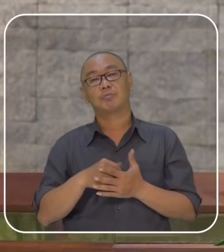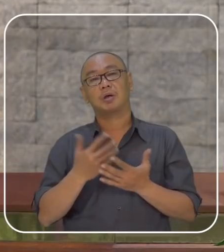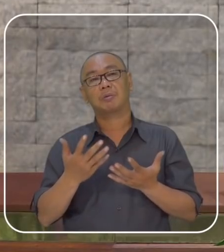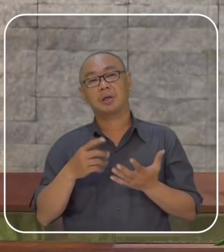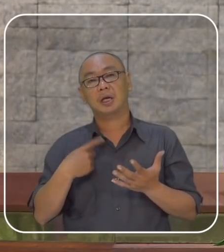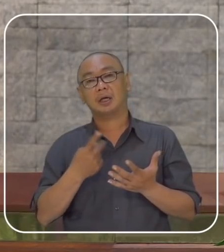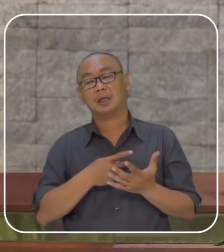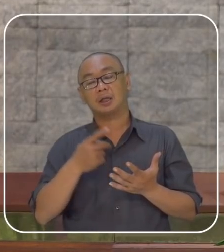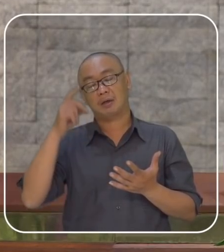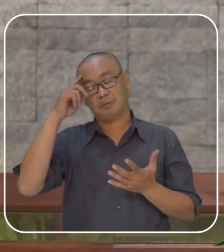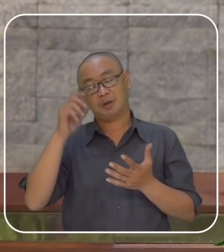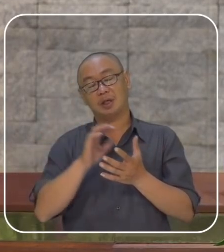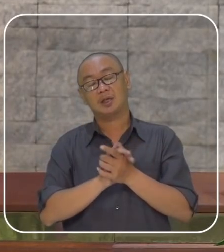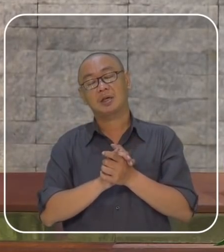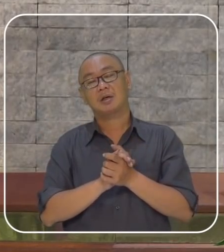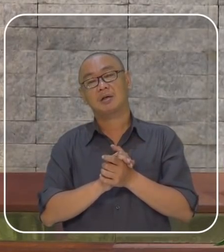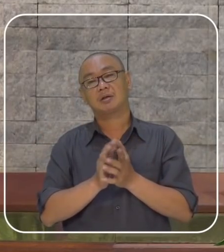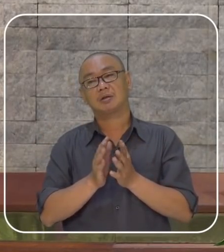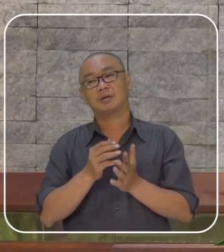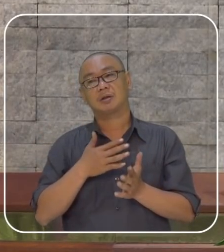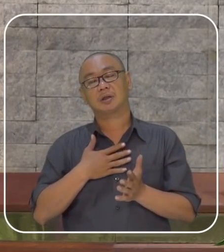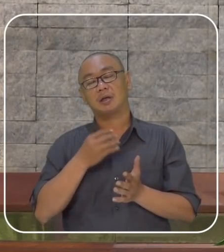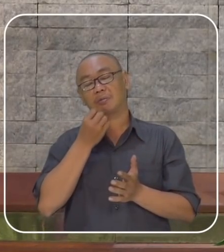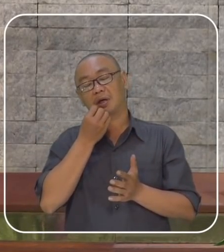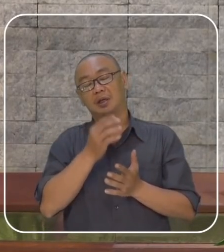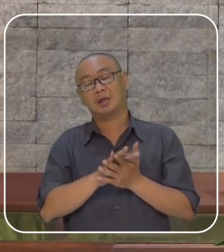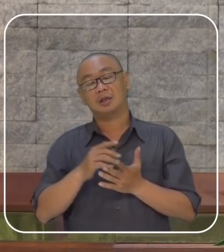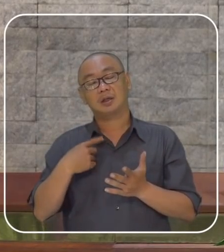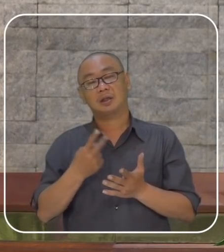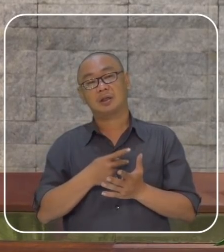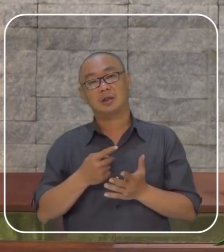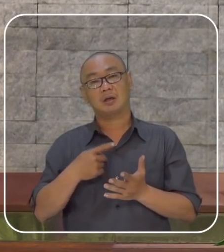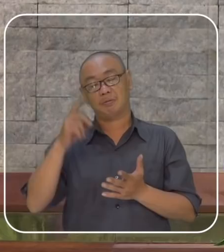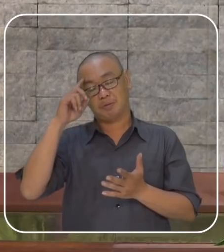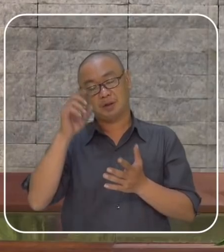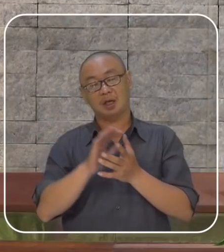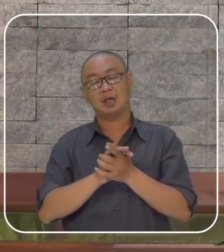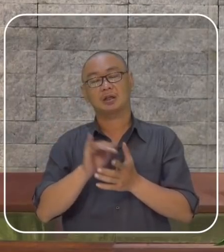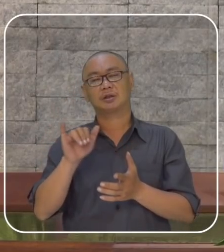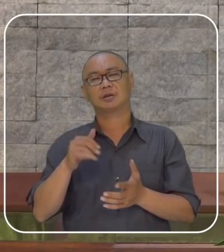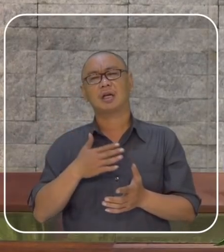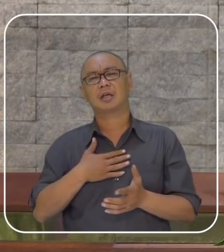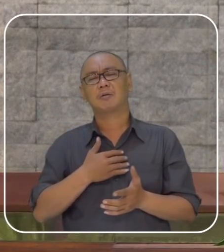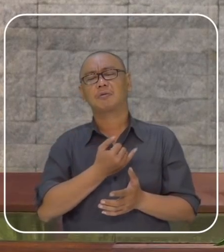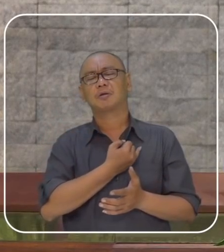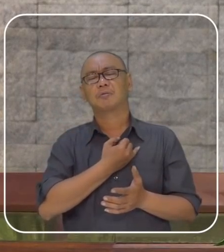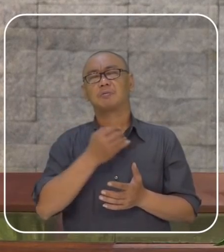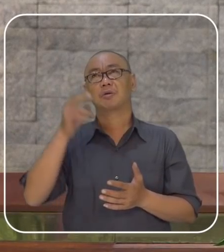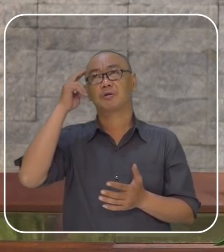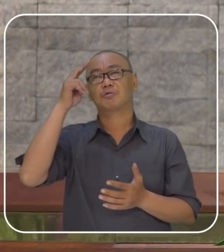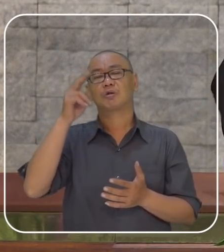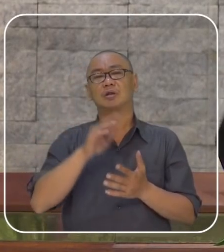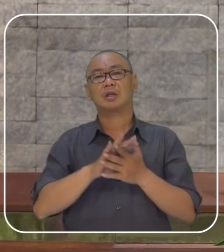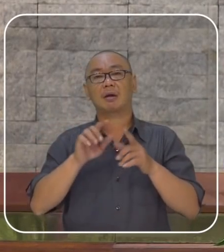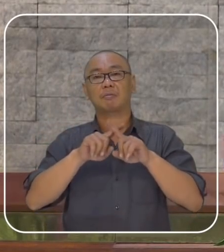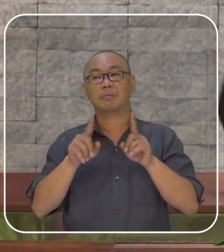Kalau kita mengatakan kita percaya, kemudian kita mengatakan juga saya beriman kepada Tuhan, tetapi di dalam perilaku sehari-hari